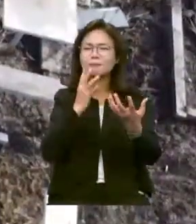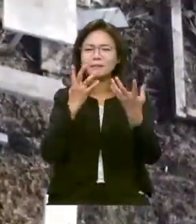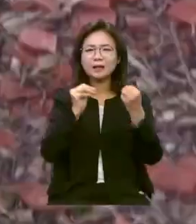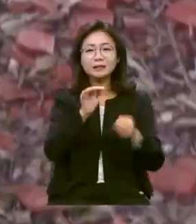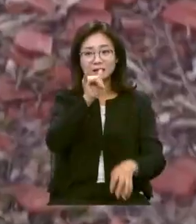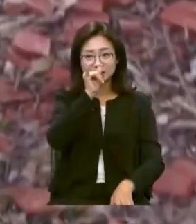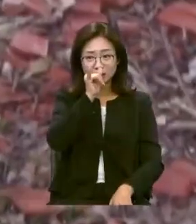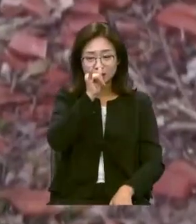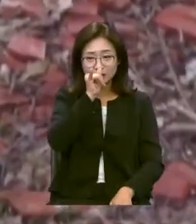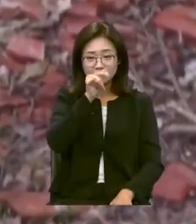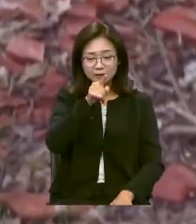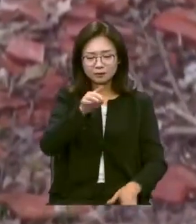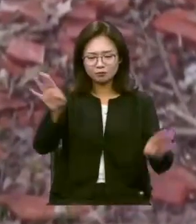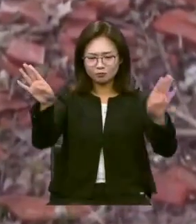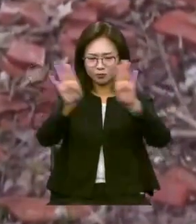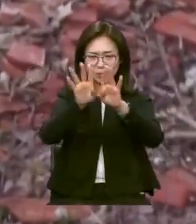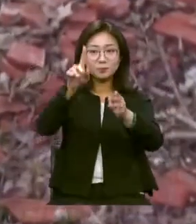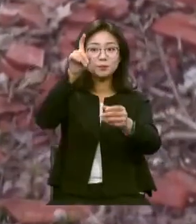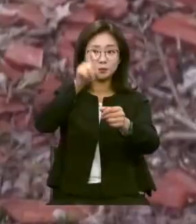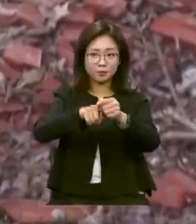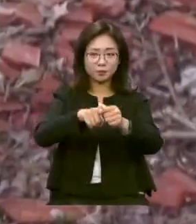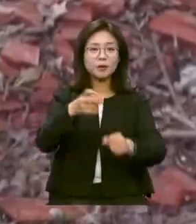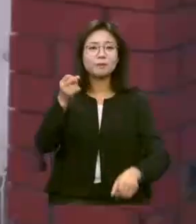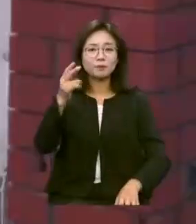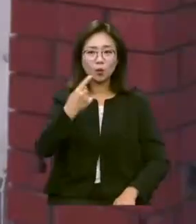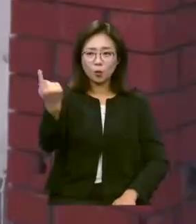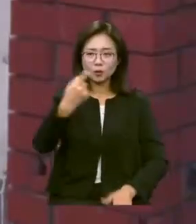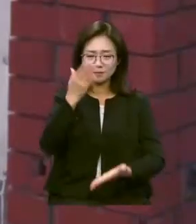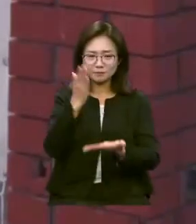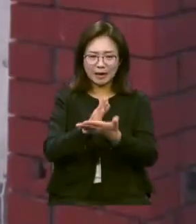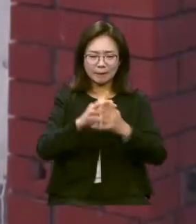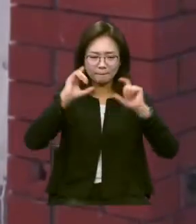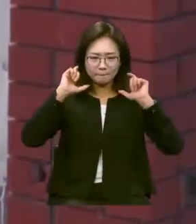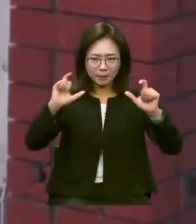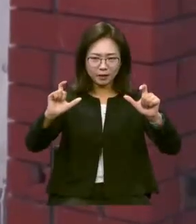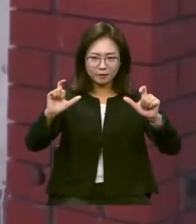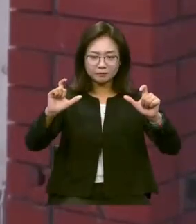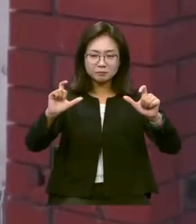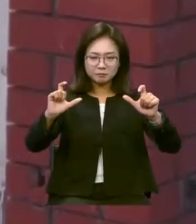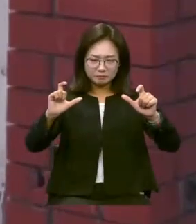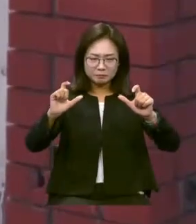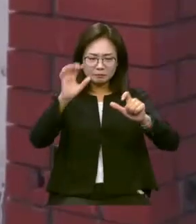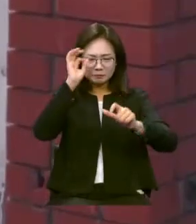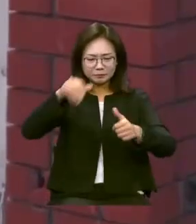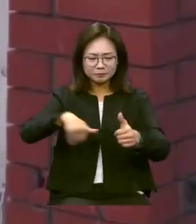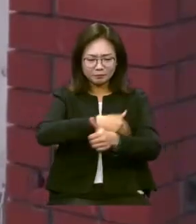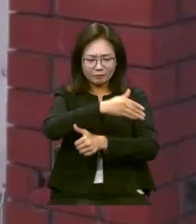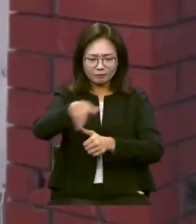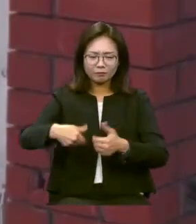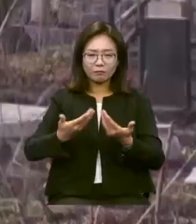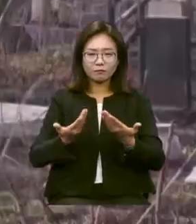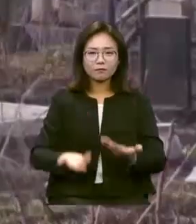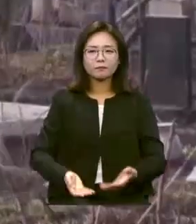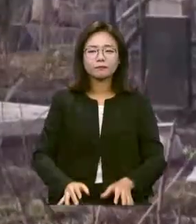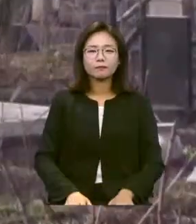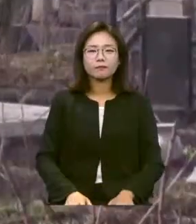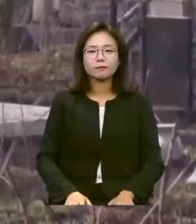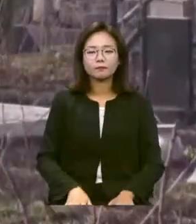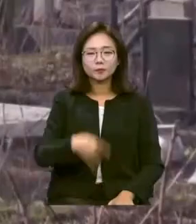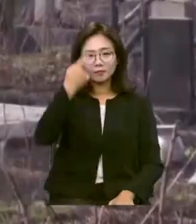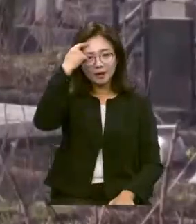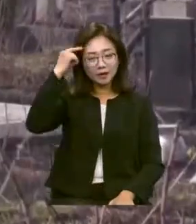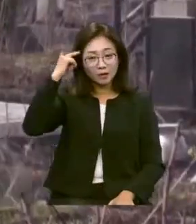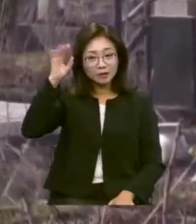있습니다. 굳게 걸어 잠근 자물쇠와 출입 금지 문구가 적힌 현수막은 스산한 느낌마저 주는데요.